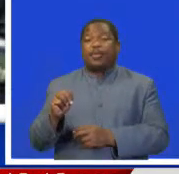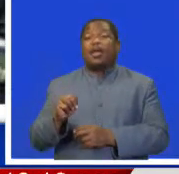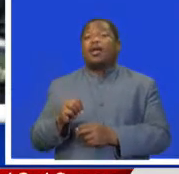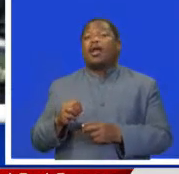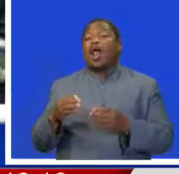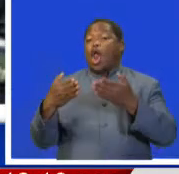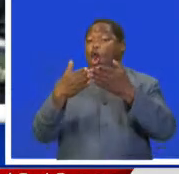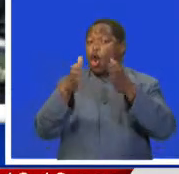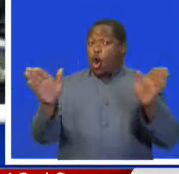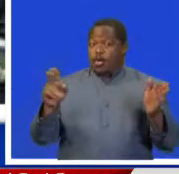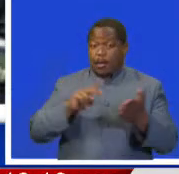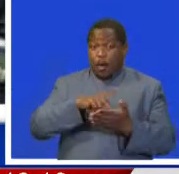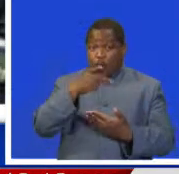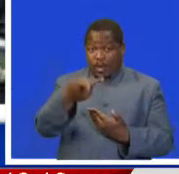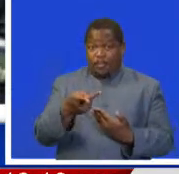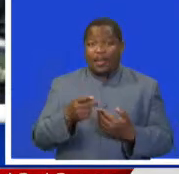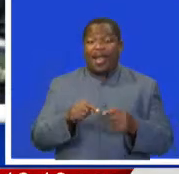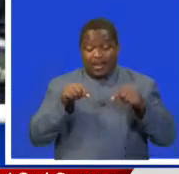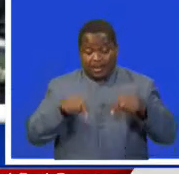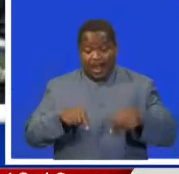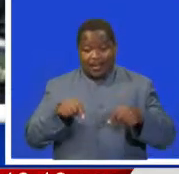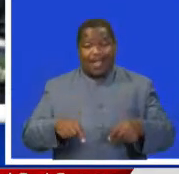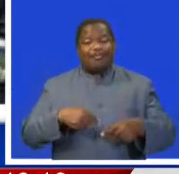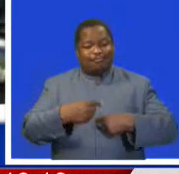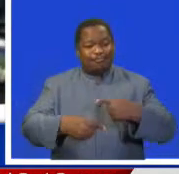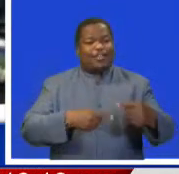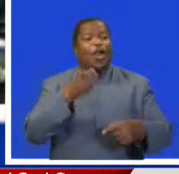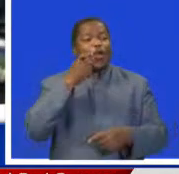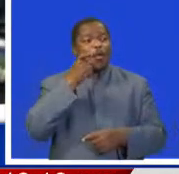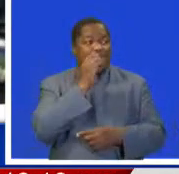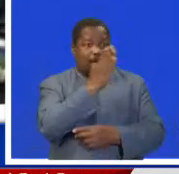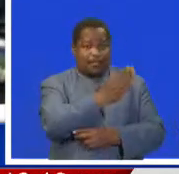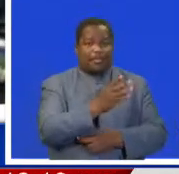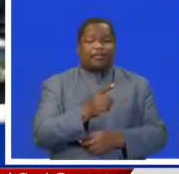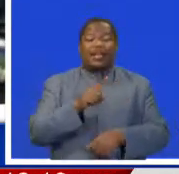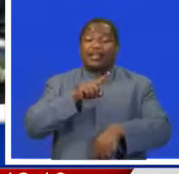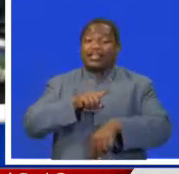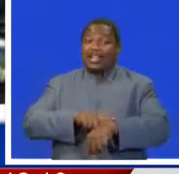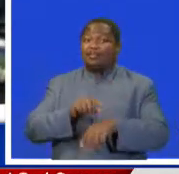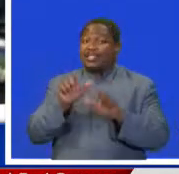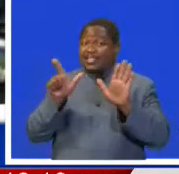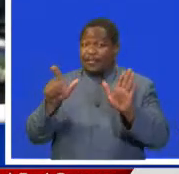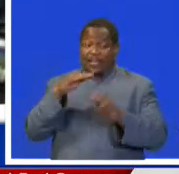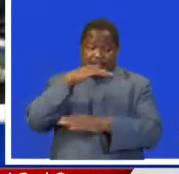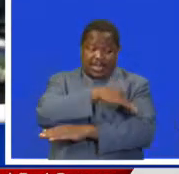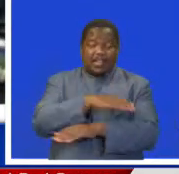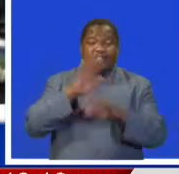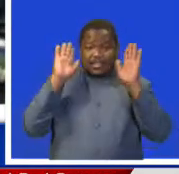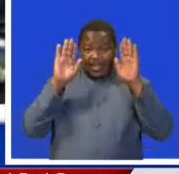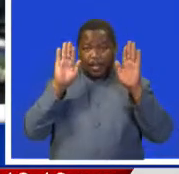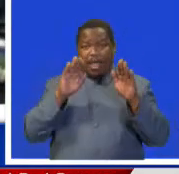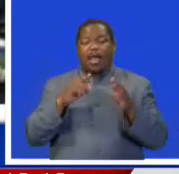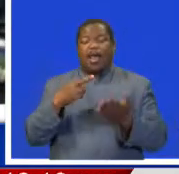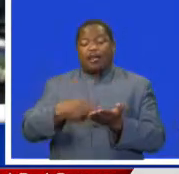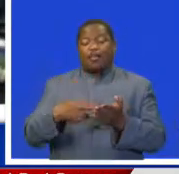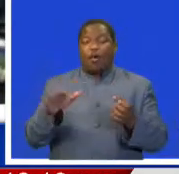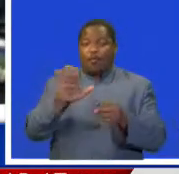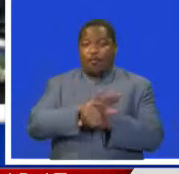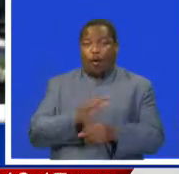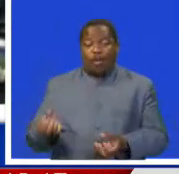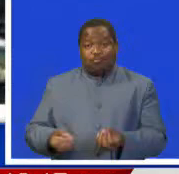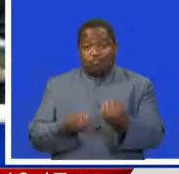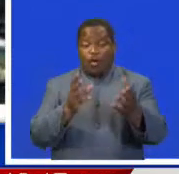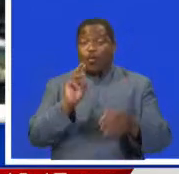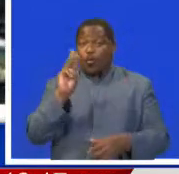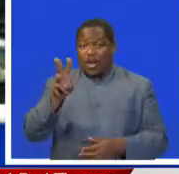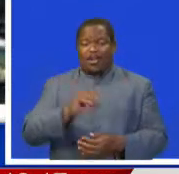kalobamba kane sawuthola umbiko wayo lokugcwele etindzabeni tensimbi yesikhombisa. Manje lomkhulu Florence Msibe enkantolo yamanje